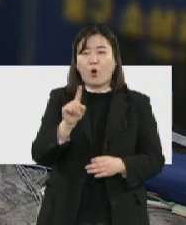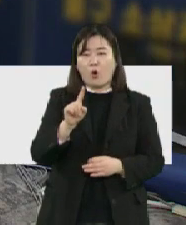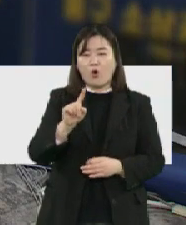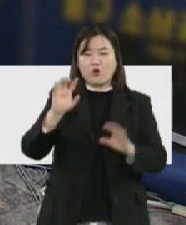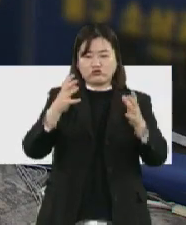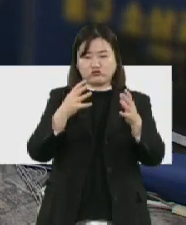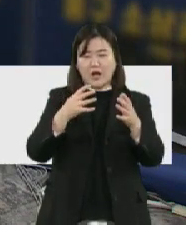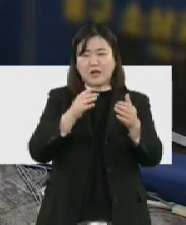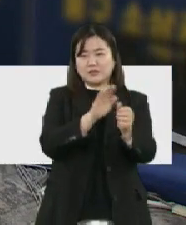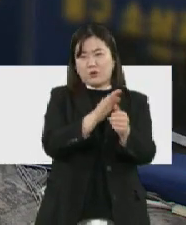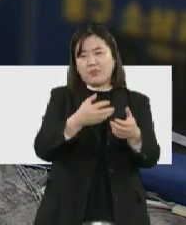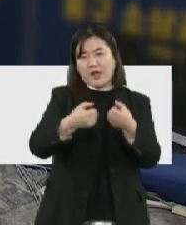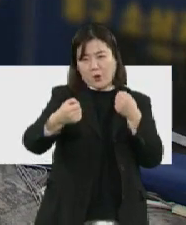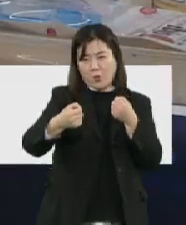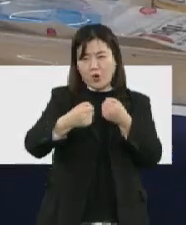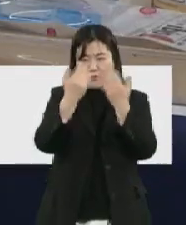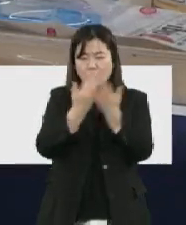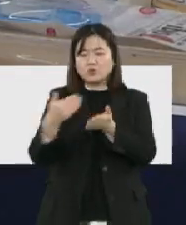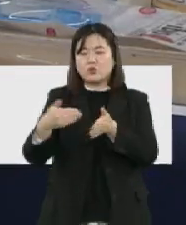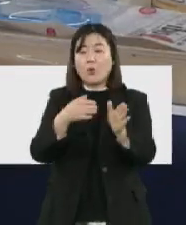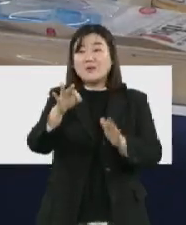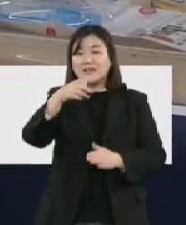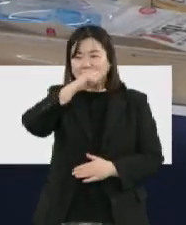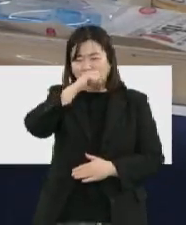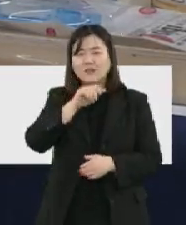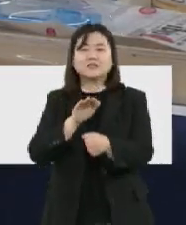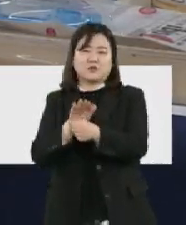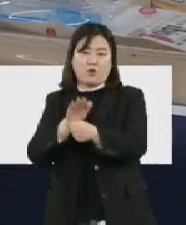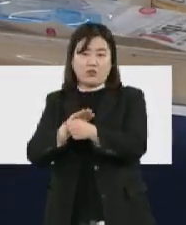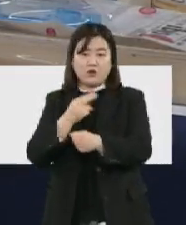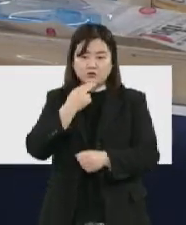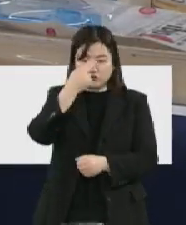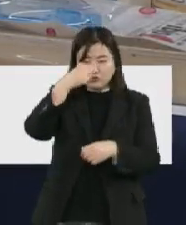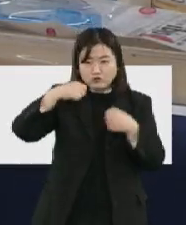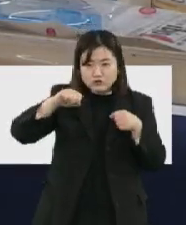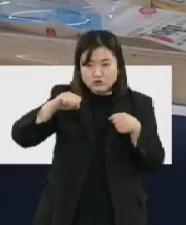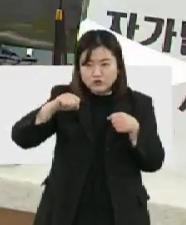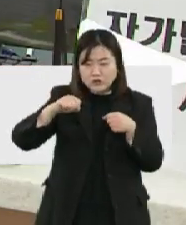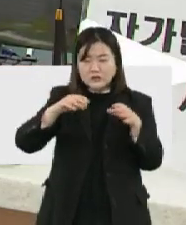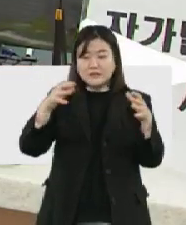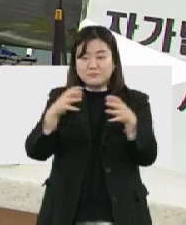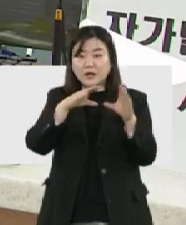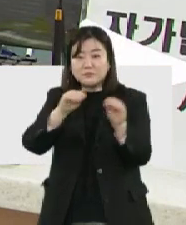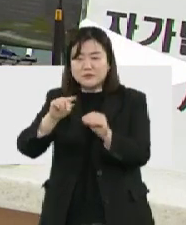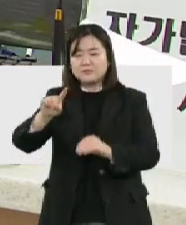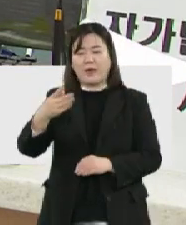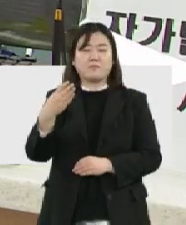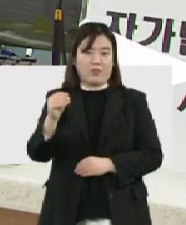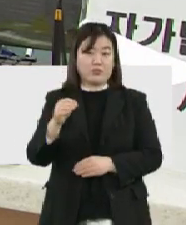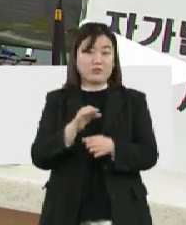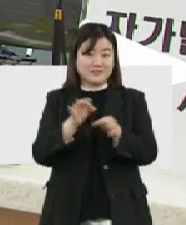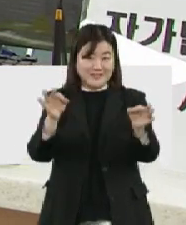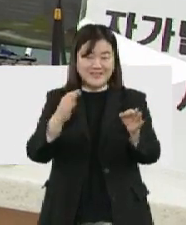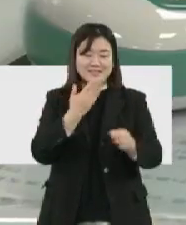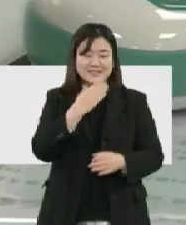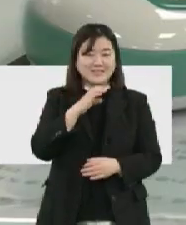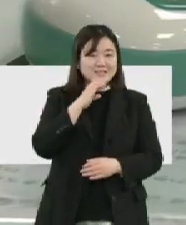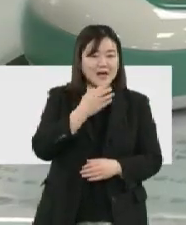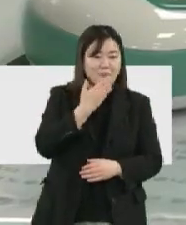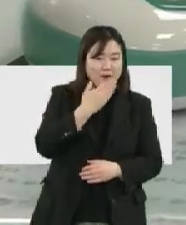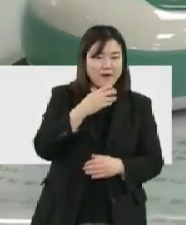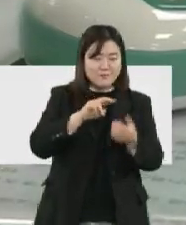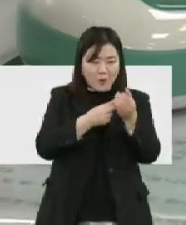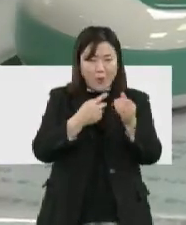국가지원 과는 별도로 전액 도비 로 지원되며 유흥 시설 등 집합 금지 업종 n 100만원씩 식당과 카페 이